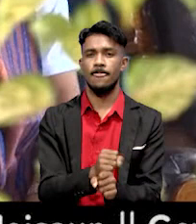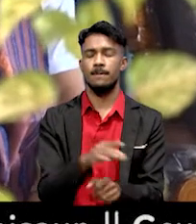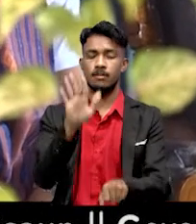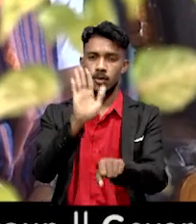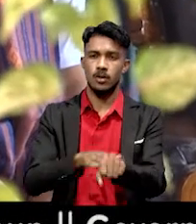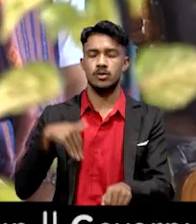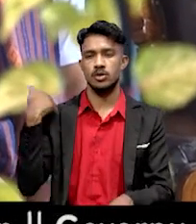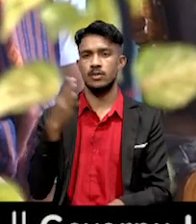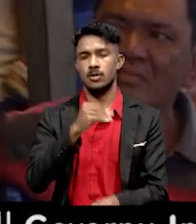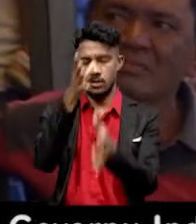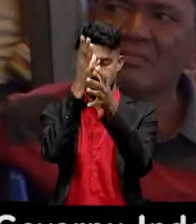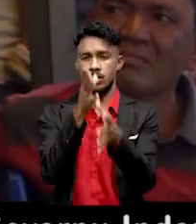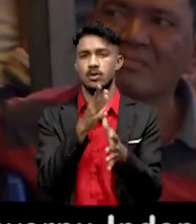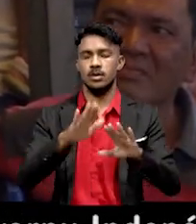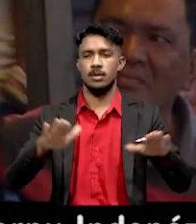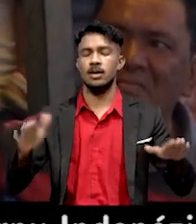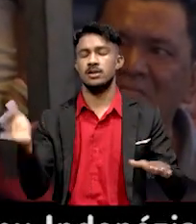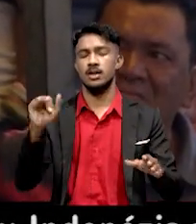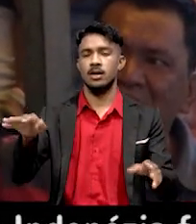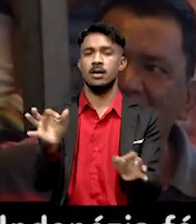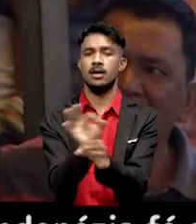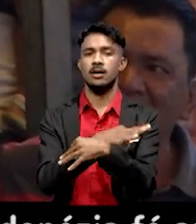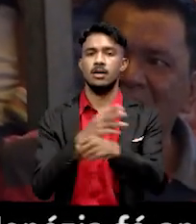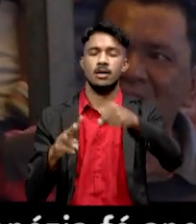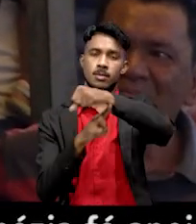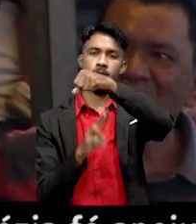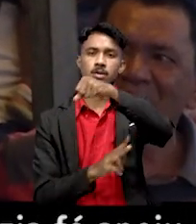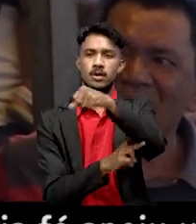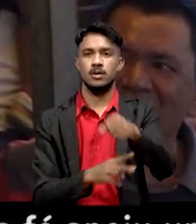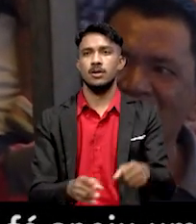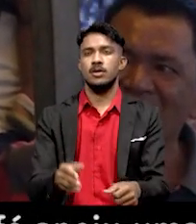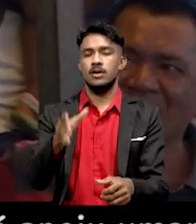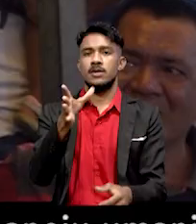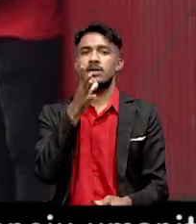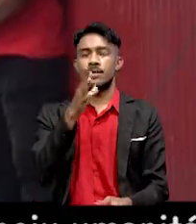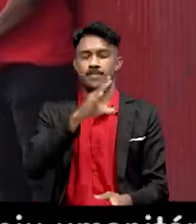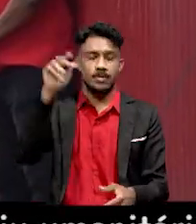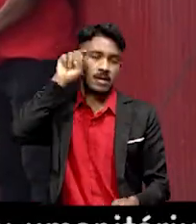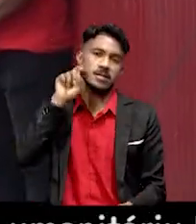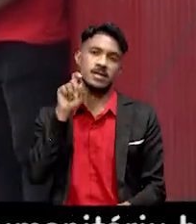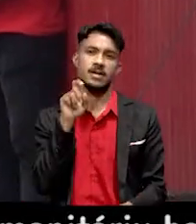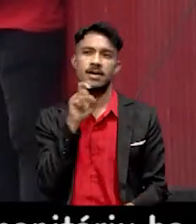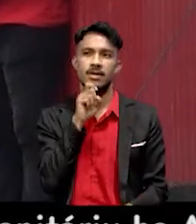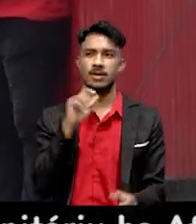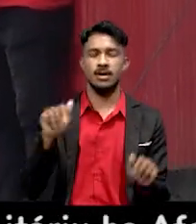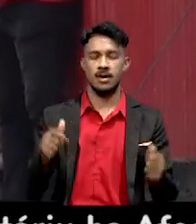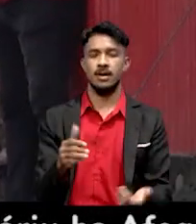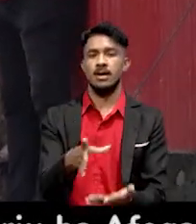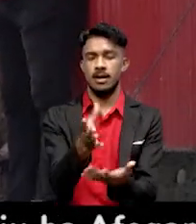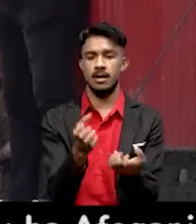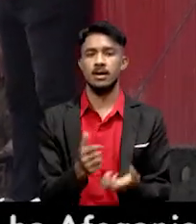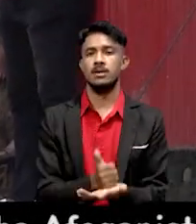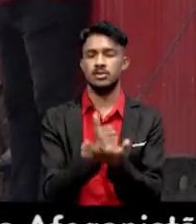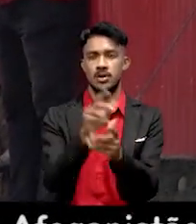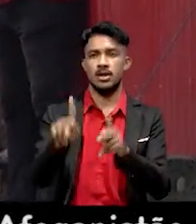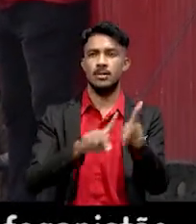sira hadia ponte ne. Ia bibang ne sanana husumos apoio ba kompanya balung nebeho laran luak hakarak tulung komunidade hodi netroliza ponte